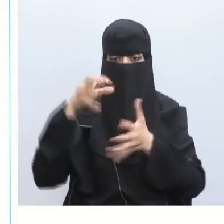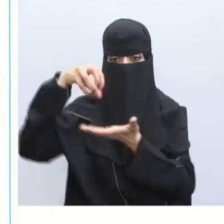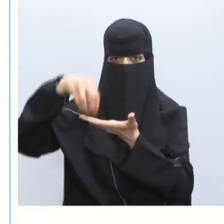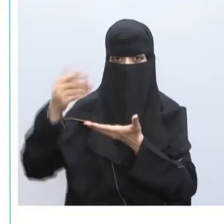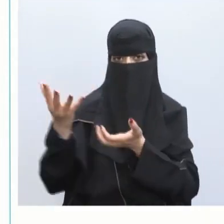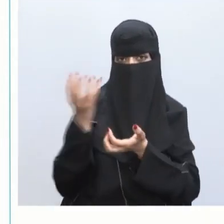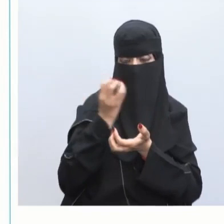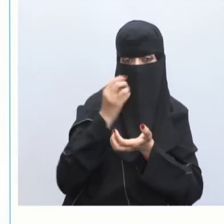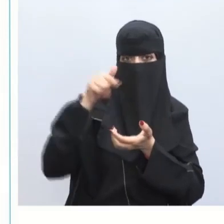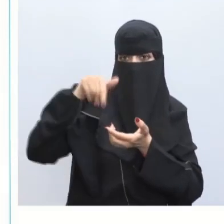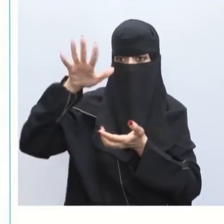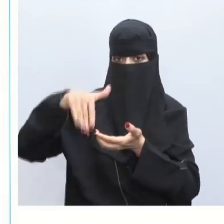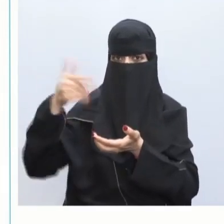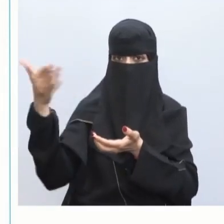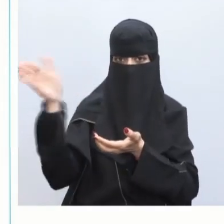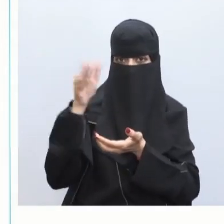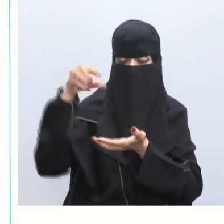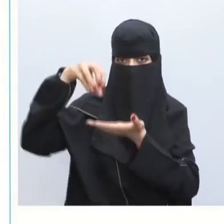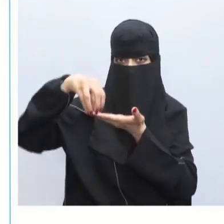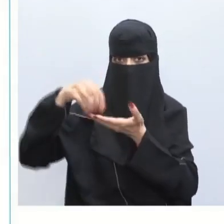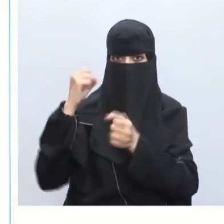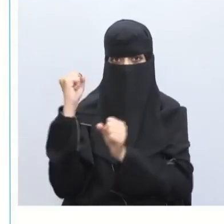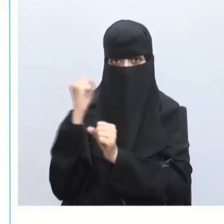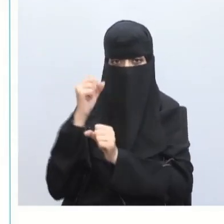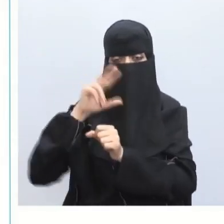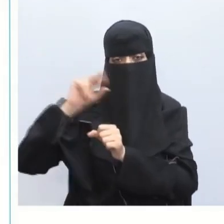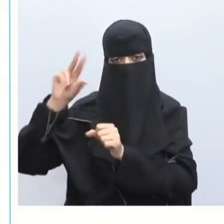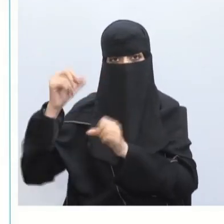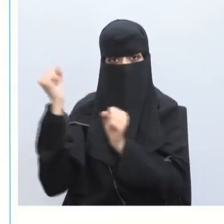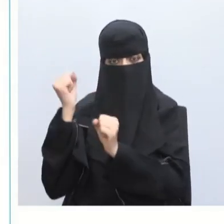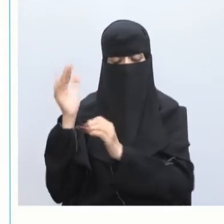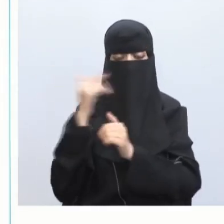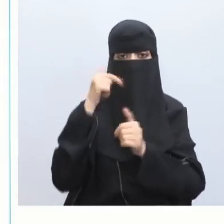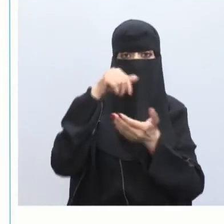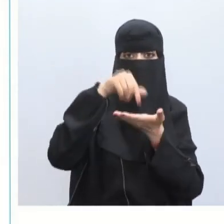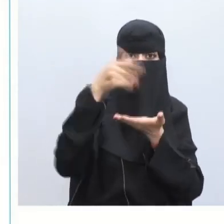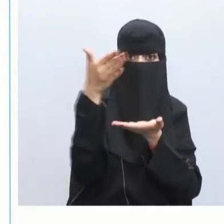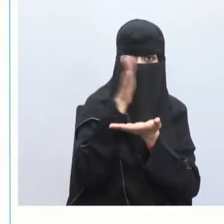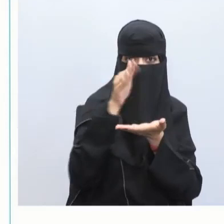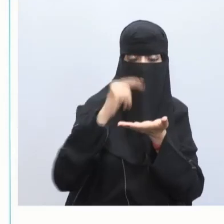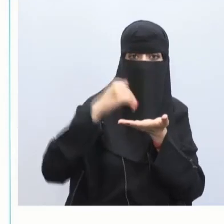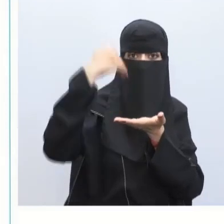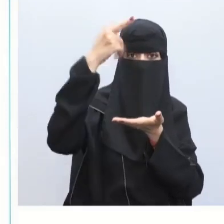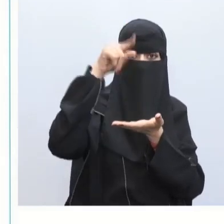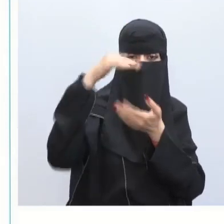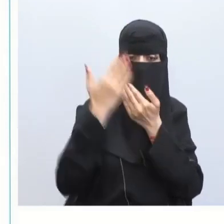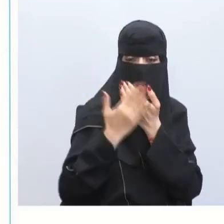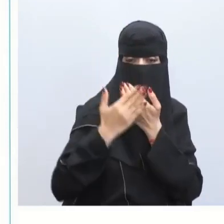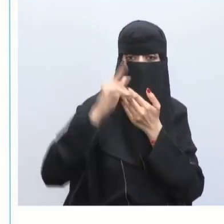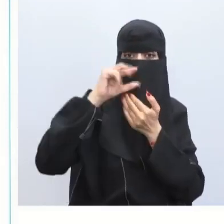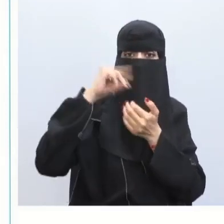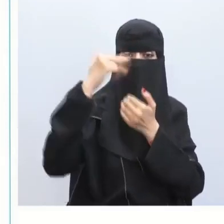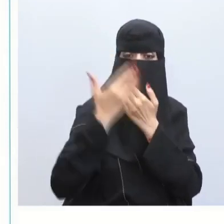مناطق بارده تكون بارده والرياح الاتيه المناطق الدافئه تكون دافئه